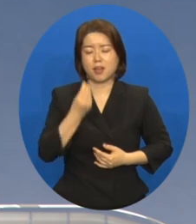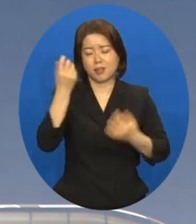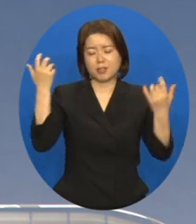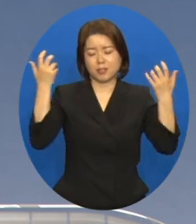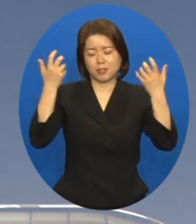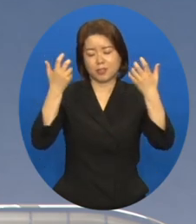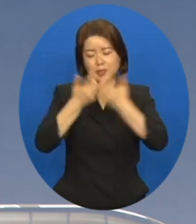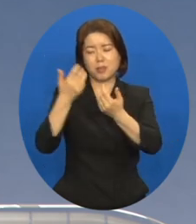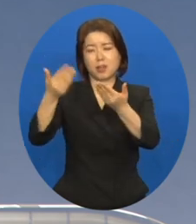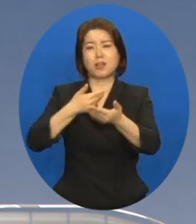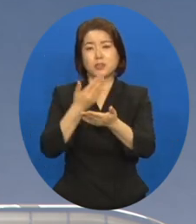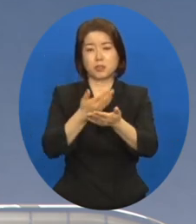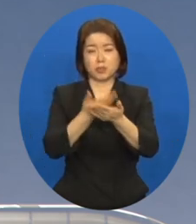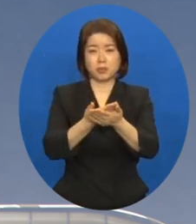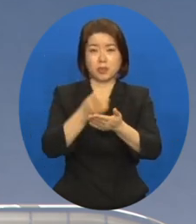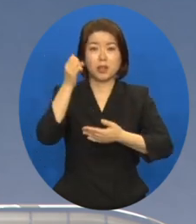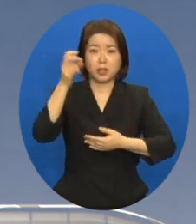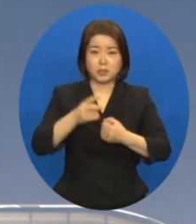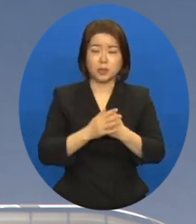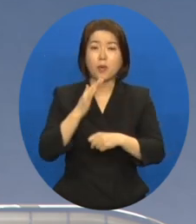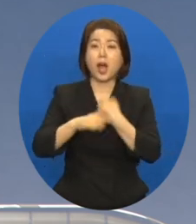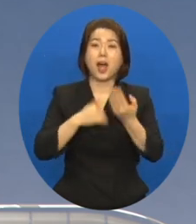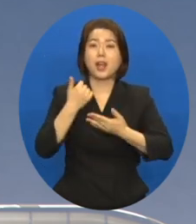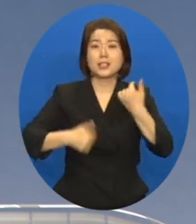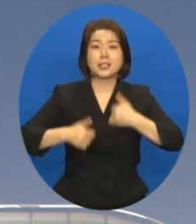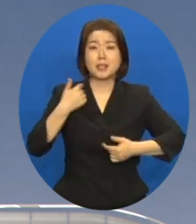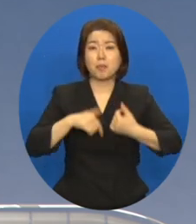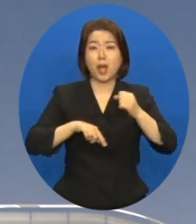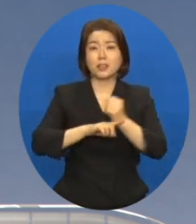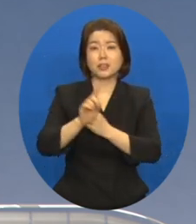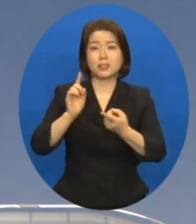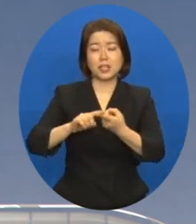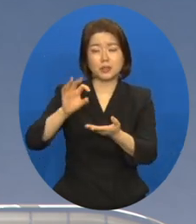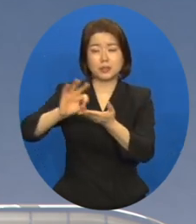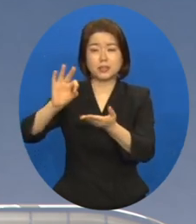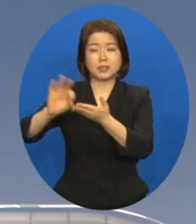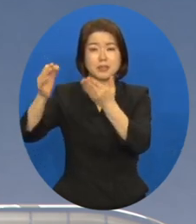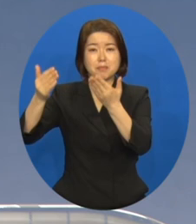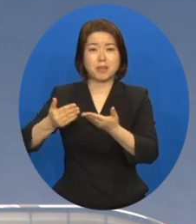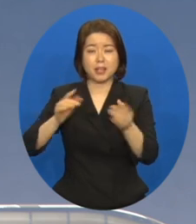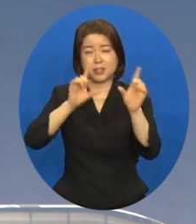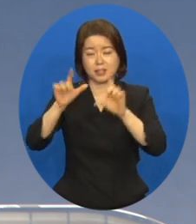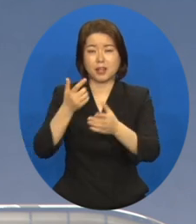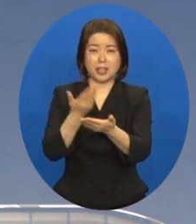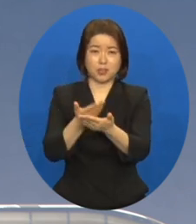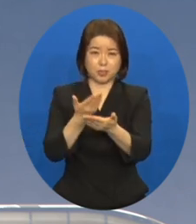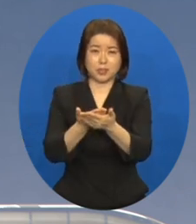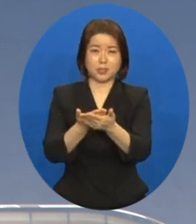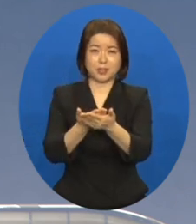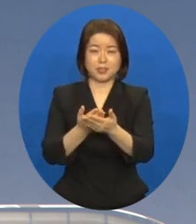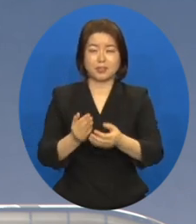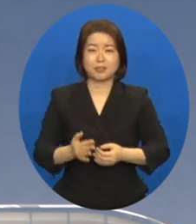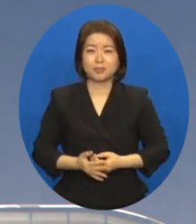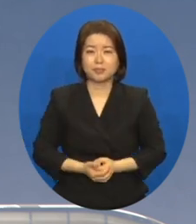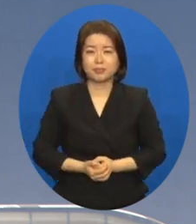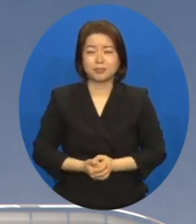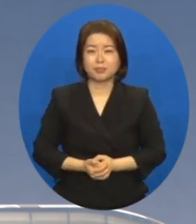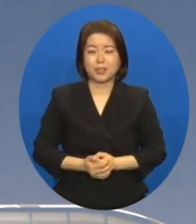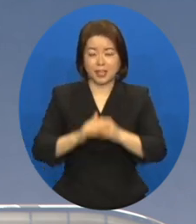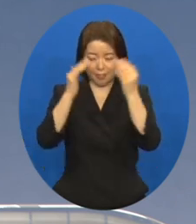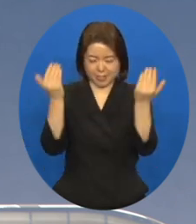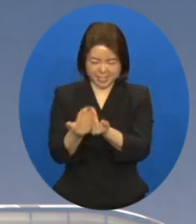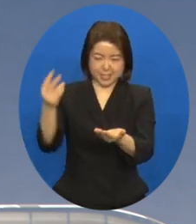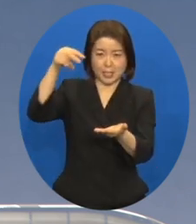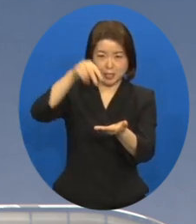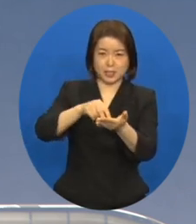하소서. 그리고 하나님이 기뻐하는 뜻대로 그렇게 쓰임받는 삶을 살게 해 주옵소서. 우리 다